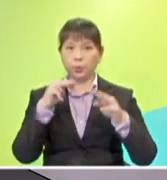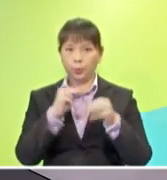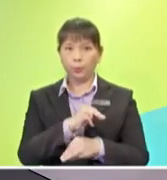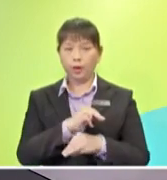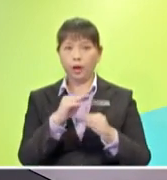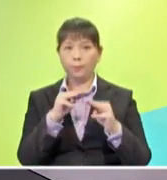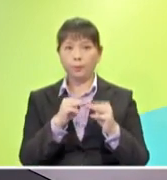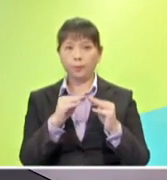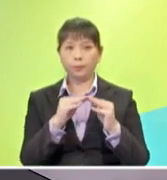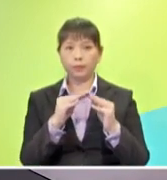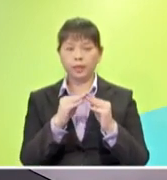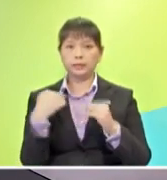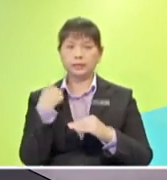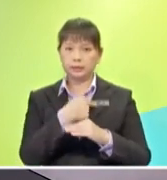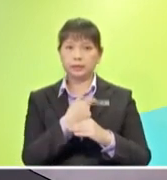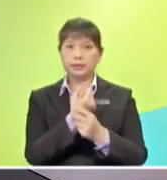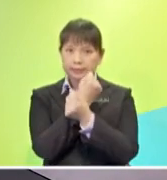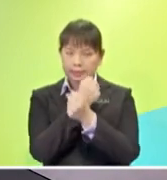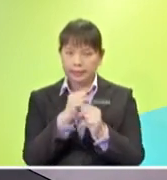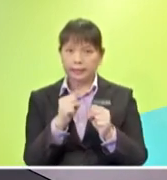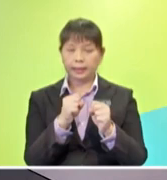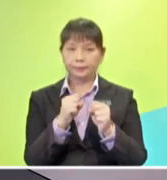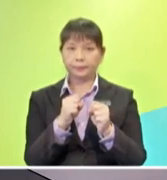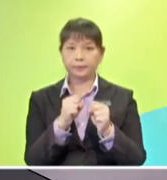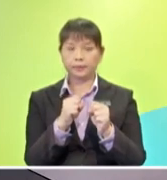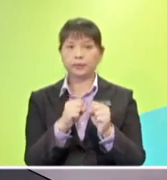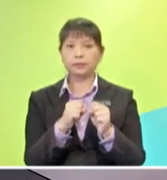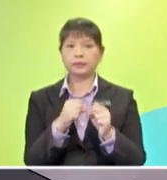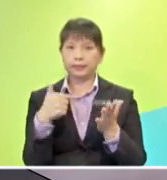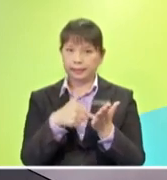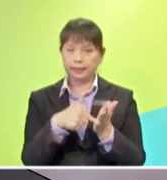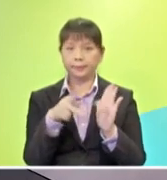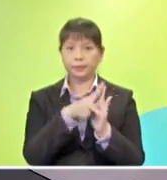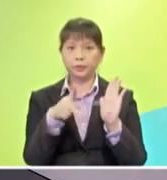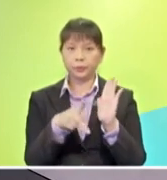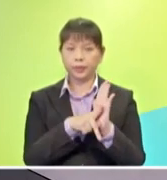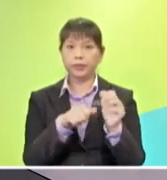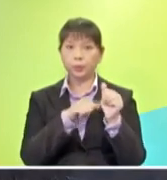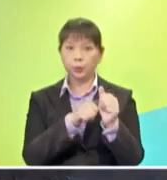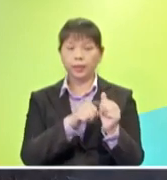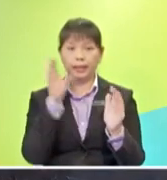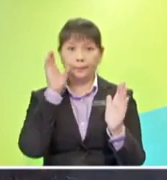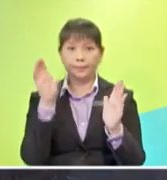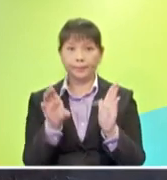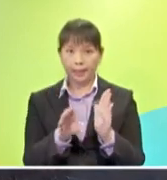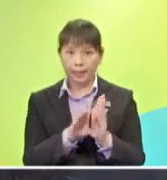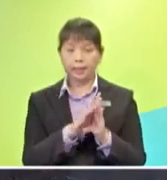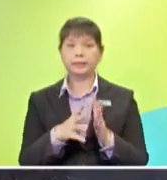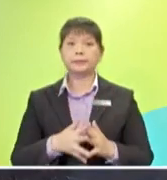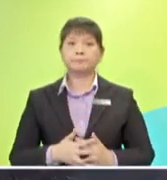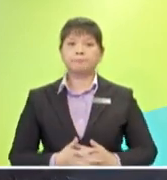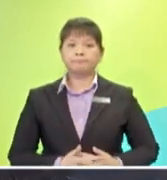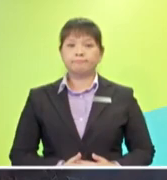peraturan mengikut tempat-tempat yang ditetapkan pada poster tersebut Oke Seterusnya saya ada dua